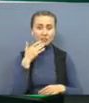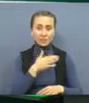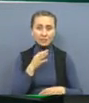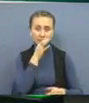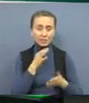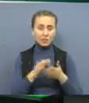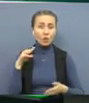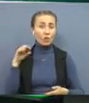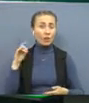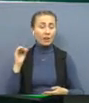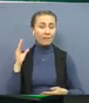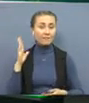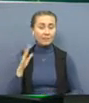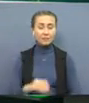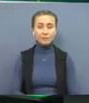отмечает Касым-Жомарт Токаев.